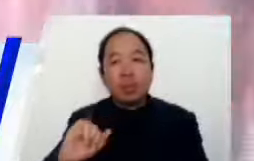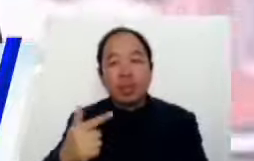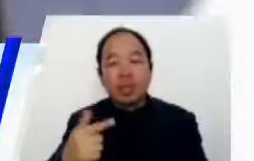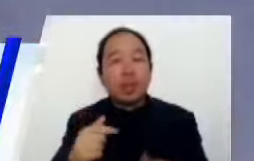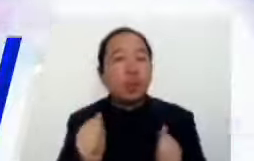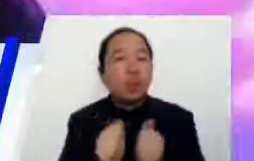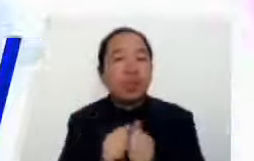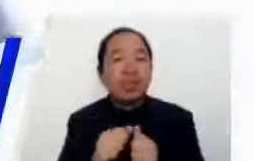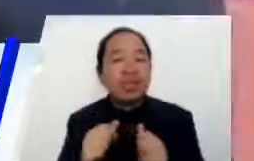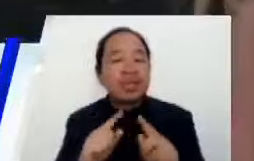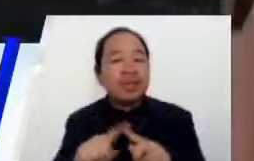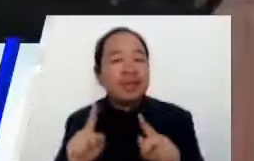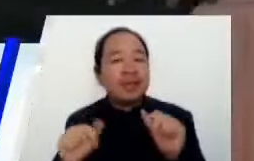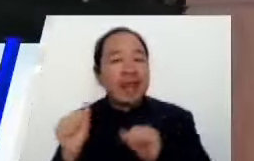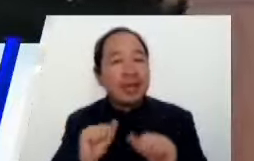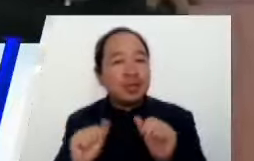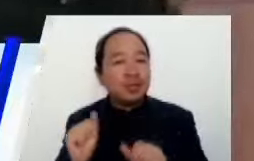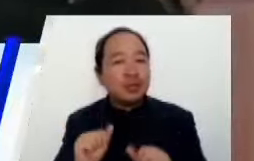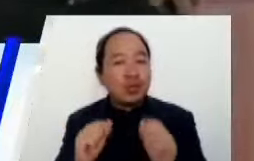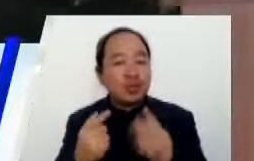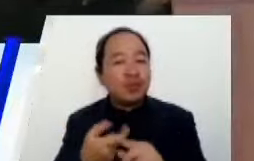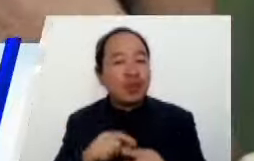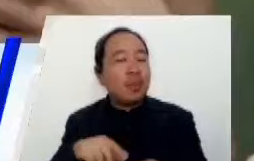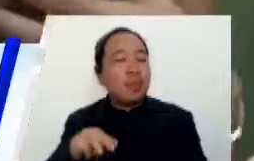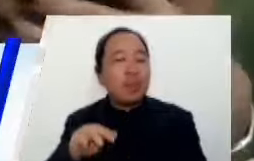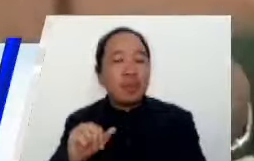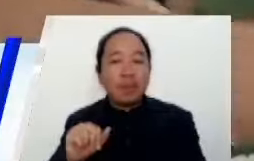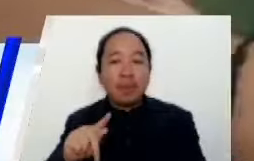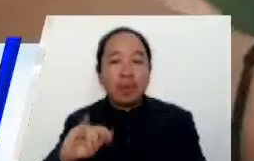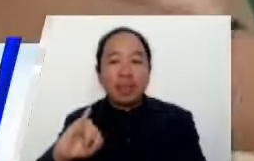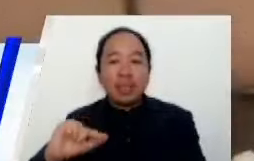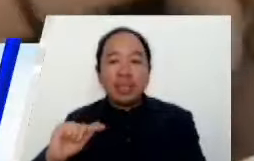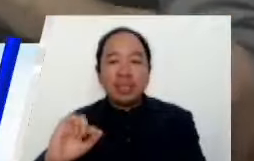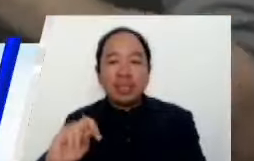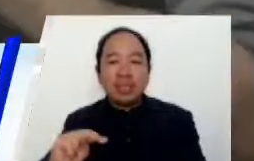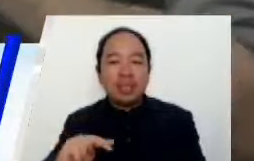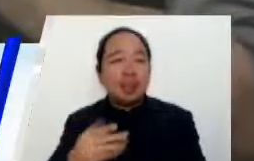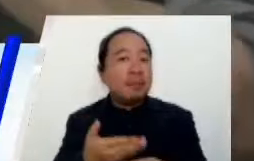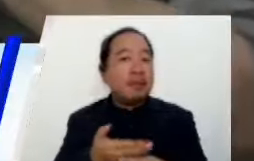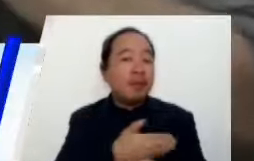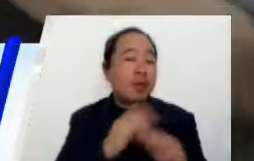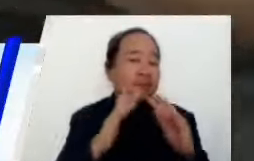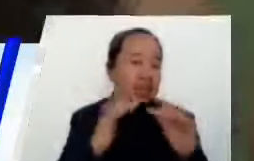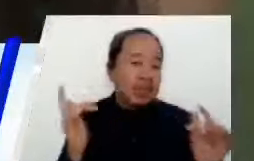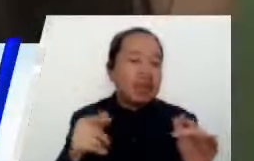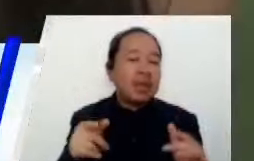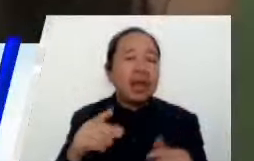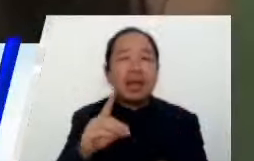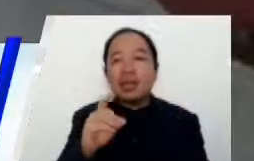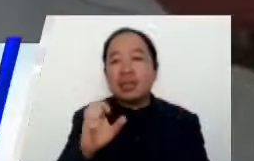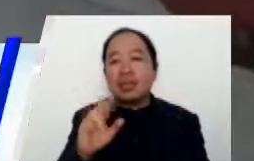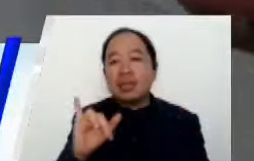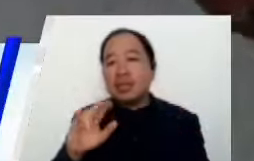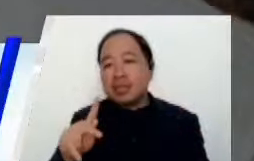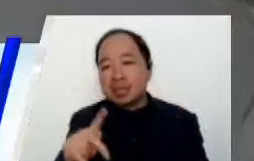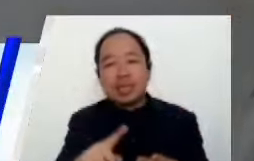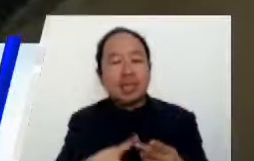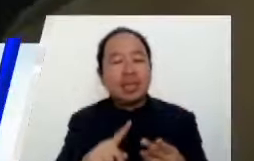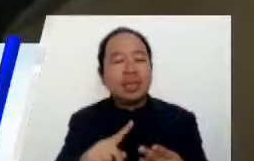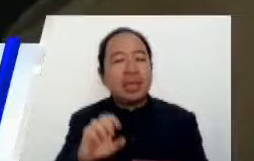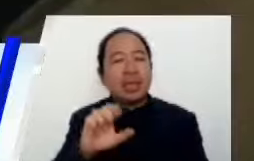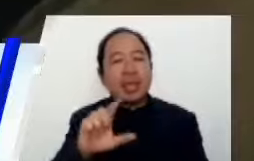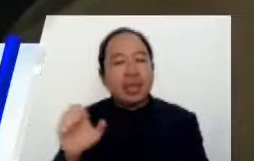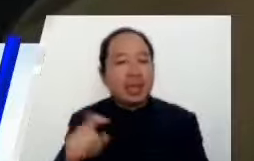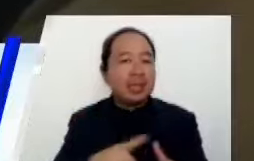na Makiling. Bago pa makifiesta, nag-stopover muna sina Derek Monasterio, El Villanueva, TJ